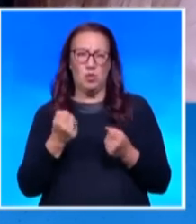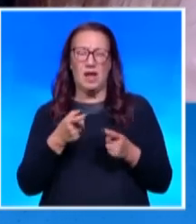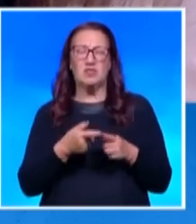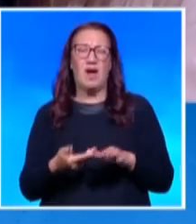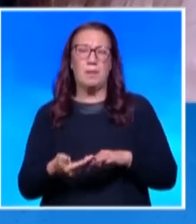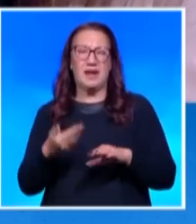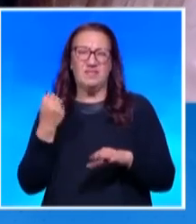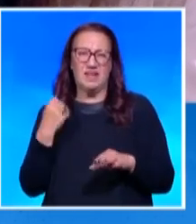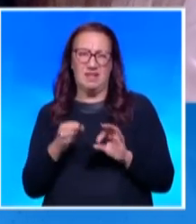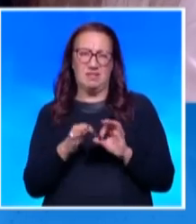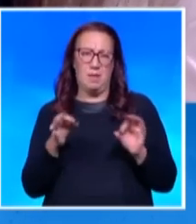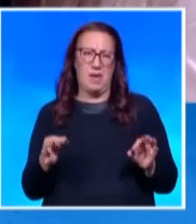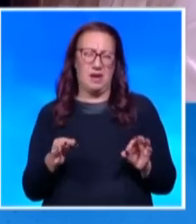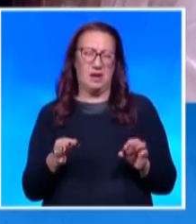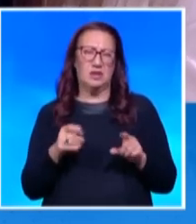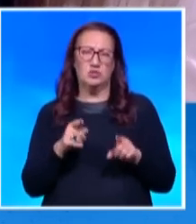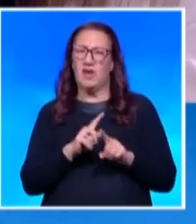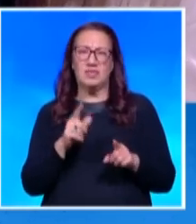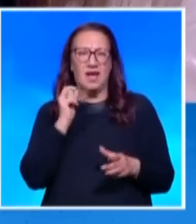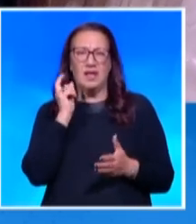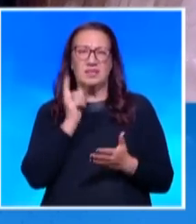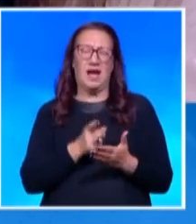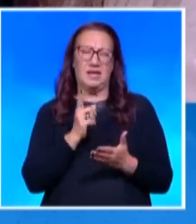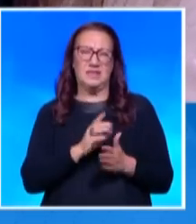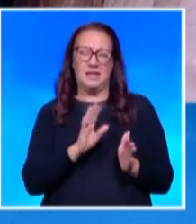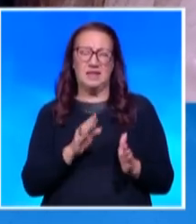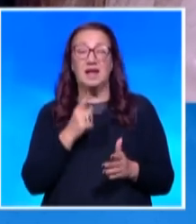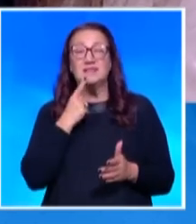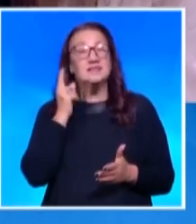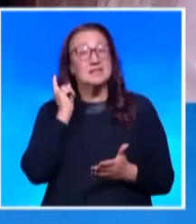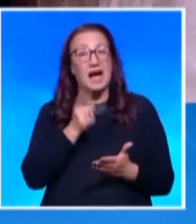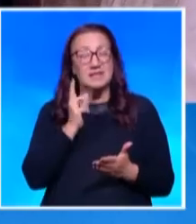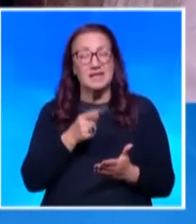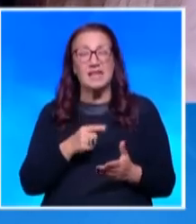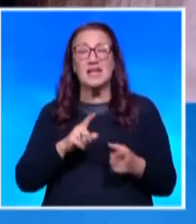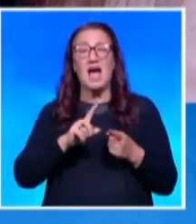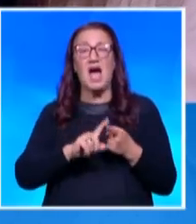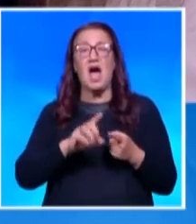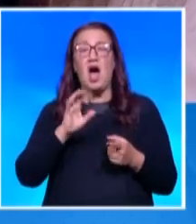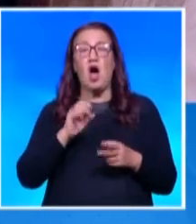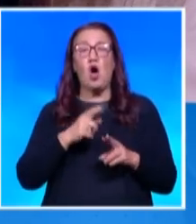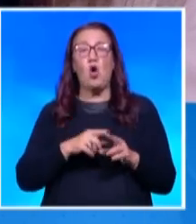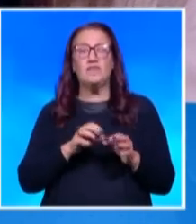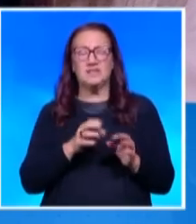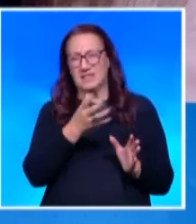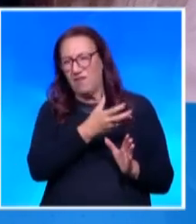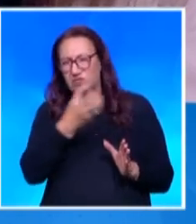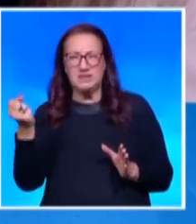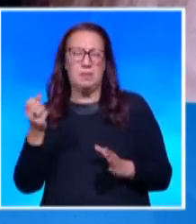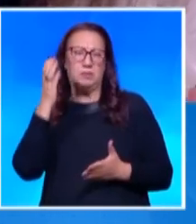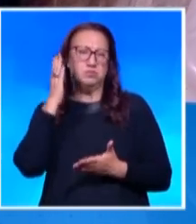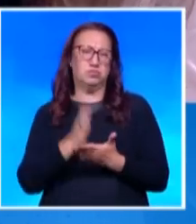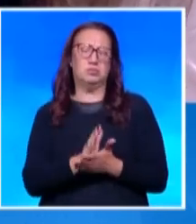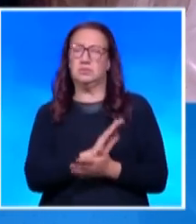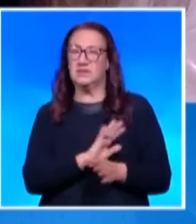представлява наказание то е коренно различно от конфискацията но за съжаление е така уредено че практически представлява наказание и